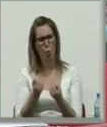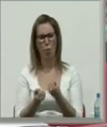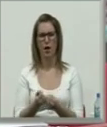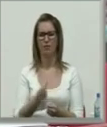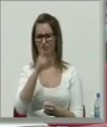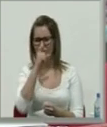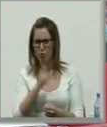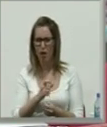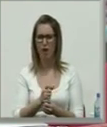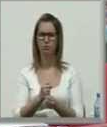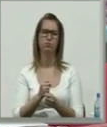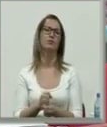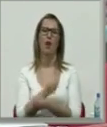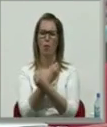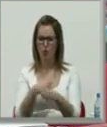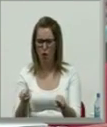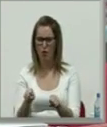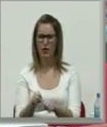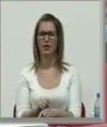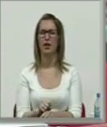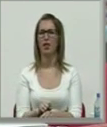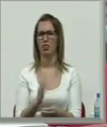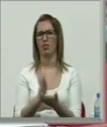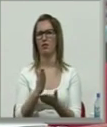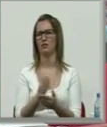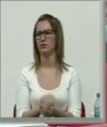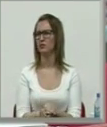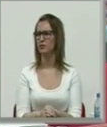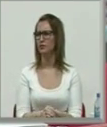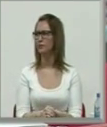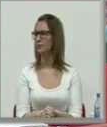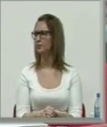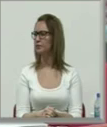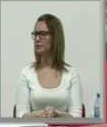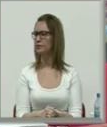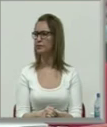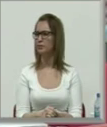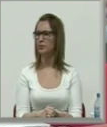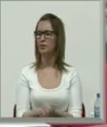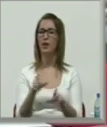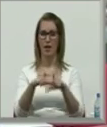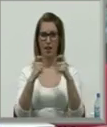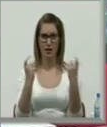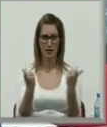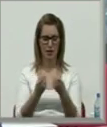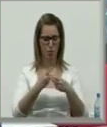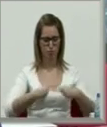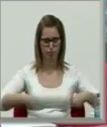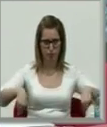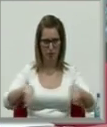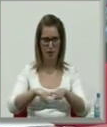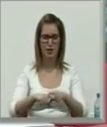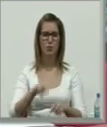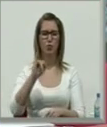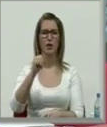I dlatego, ponieważ nad tym tematem wspólnie z całym zespołem Invest Parku